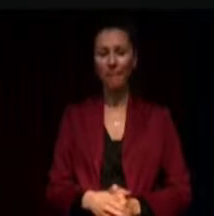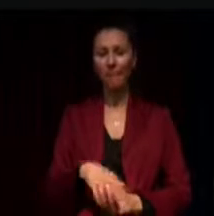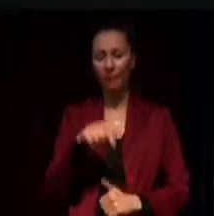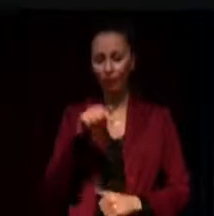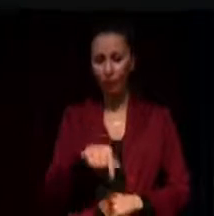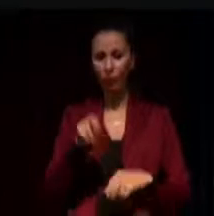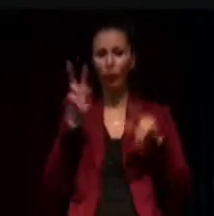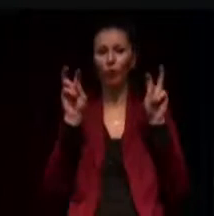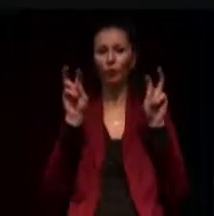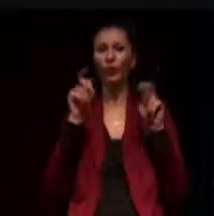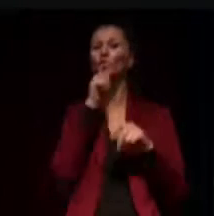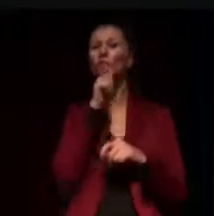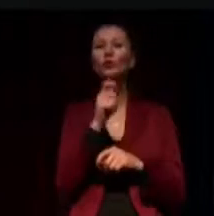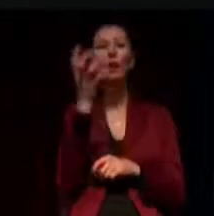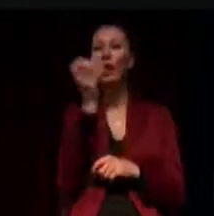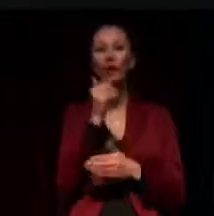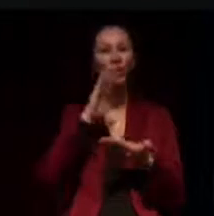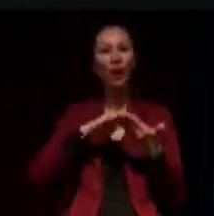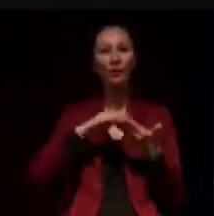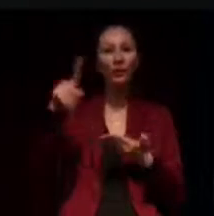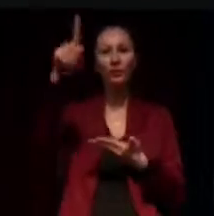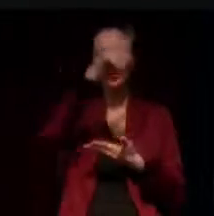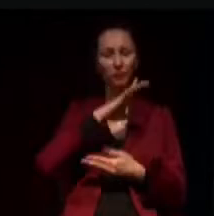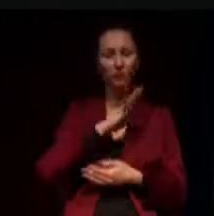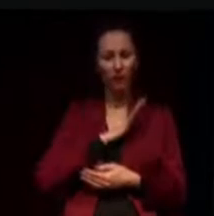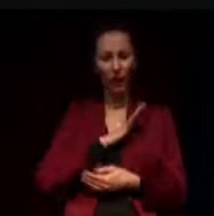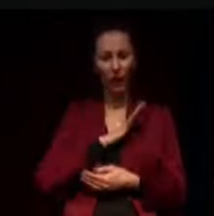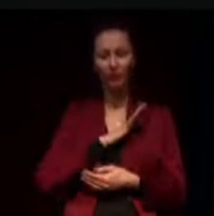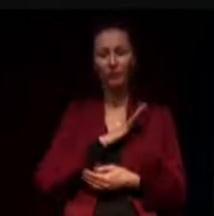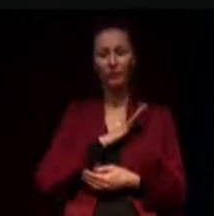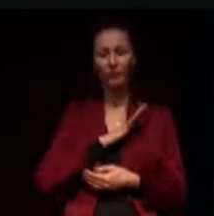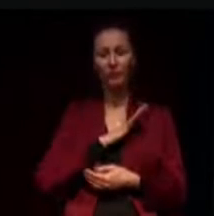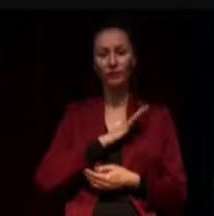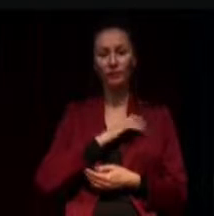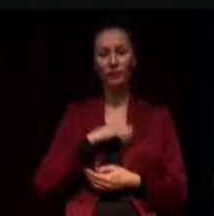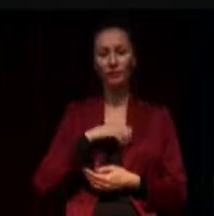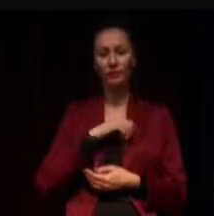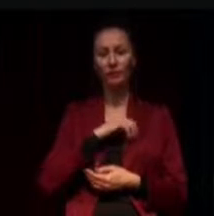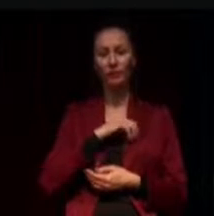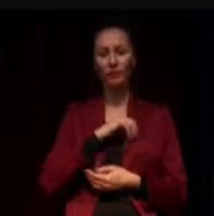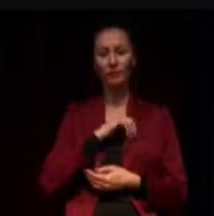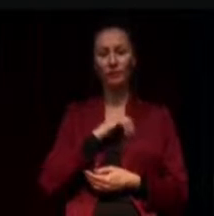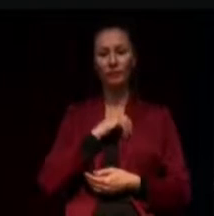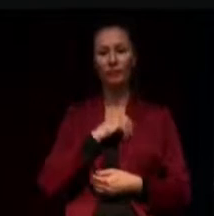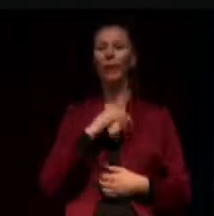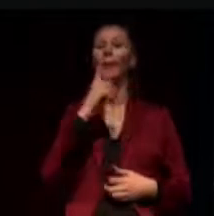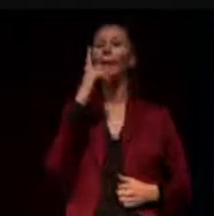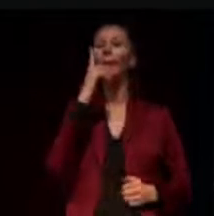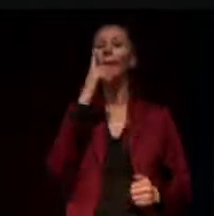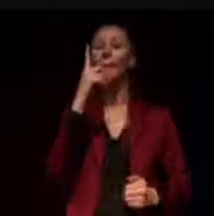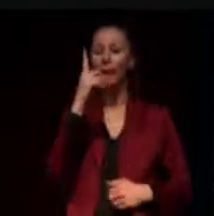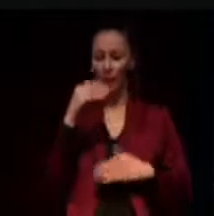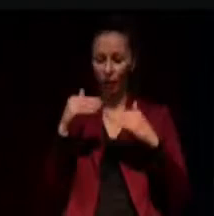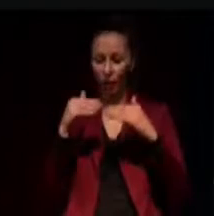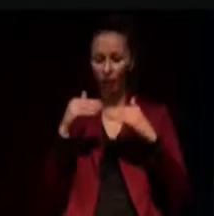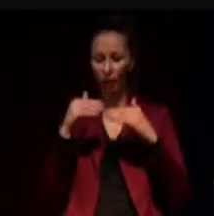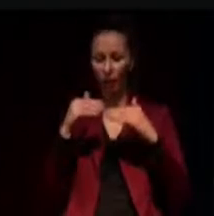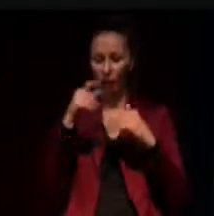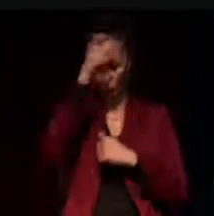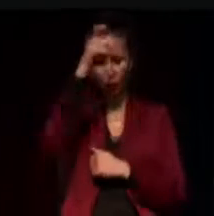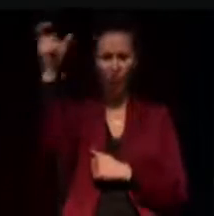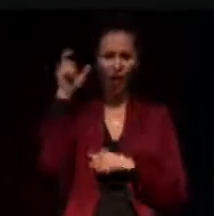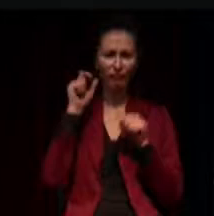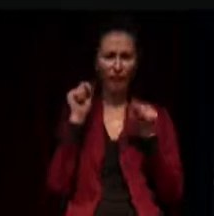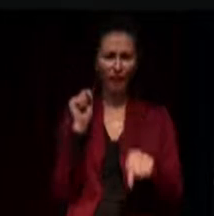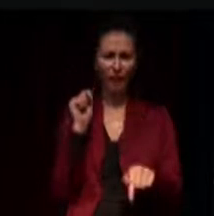bu konuda söz alacak olan arkadaşlarım var. Onlara şey olmadan konuya girip bir müdahaleyi yani